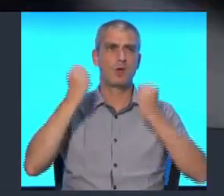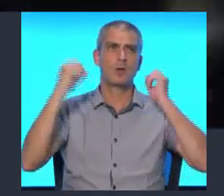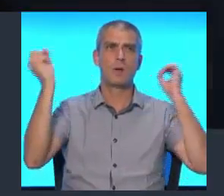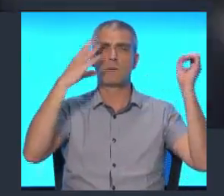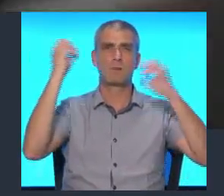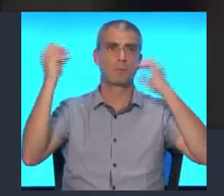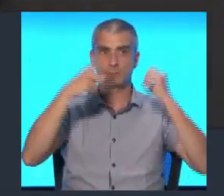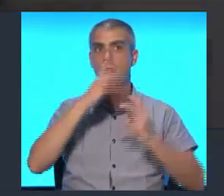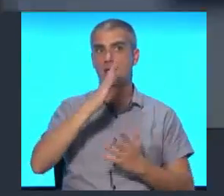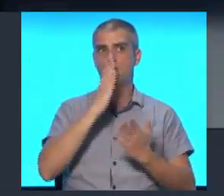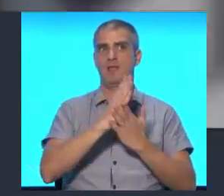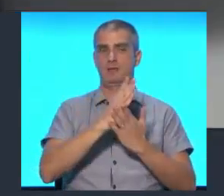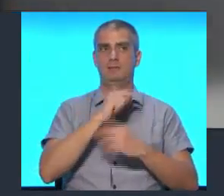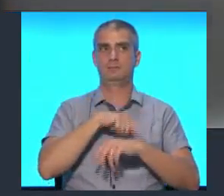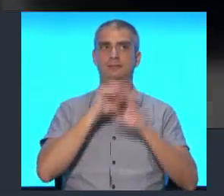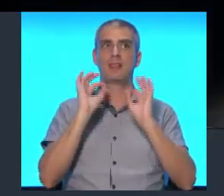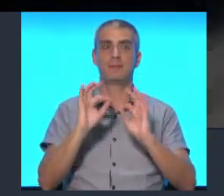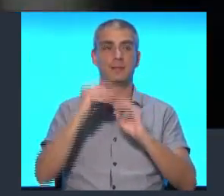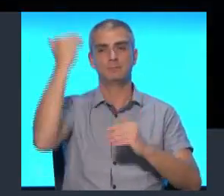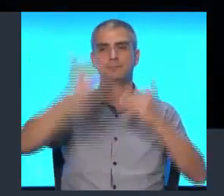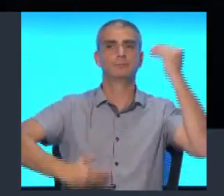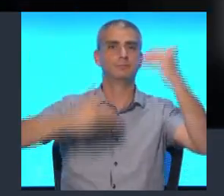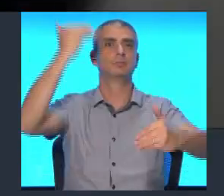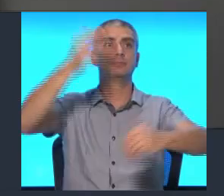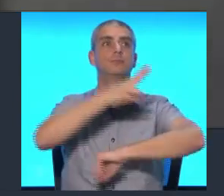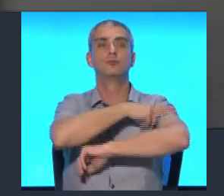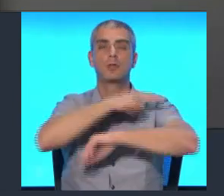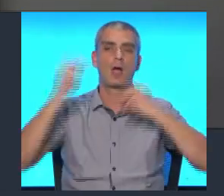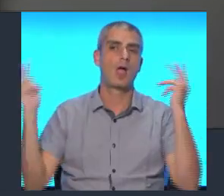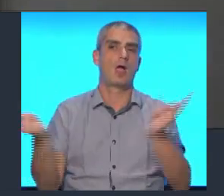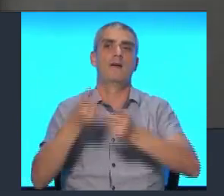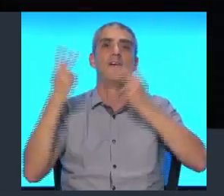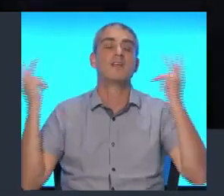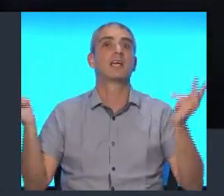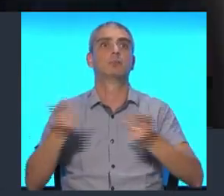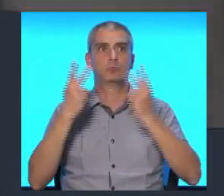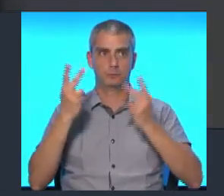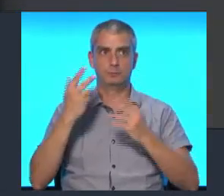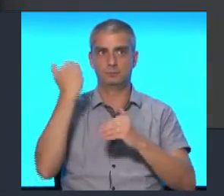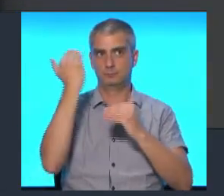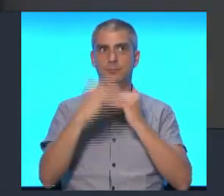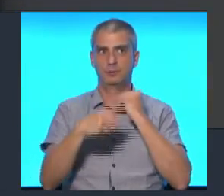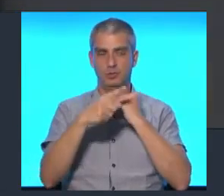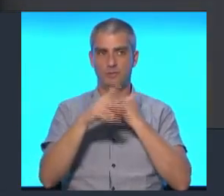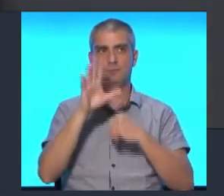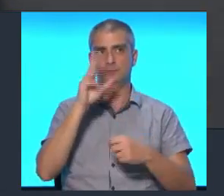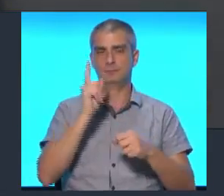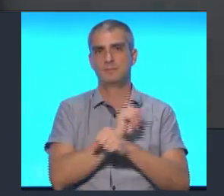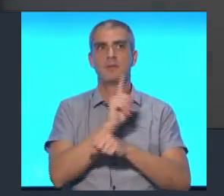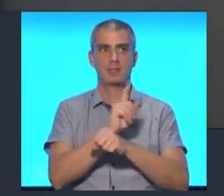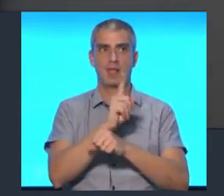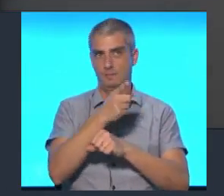וכך זה כבר נראה בזמן אמת. חסימות משטרתיות וחיפושים נרחבים מאוד, שבסופו של דבר הובילו בינתיים,